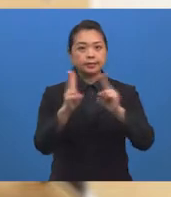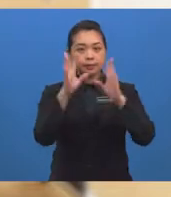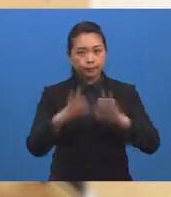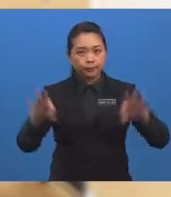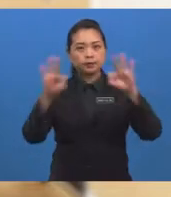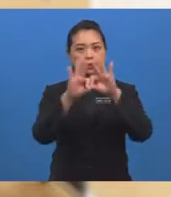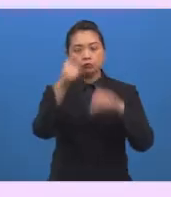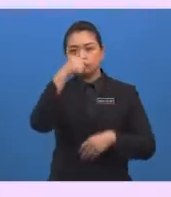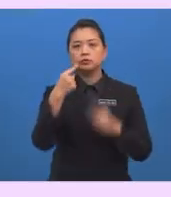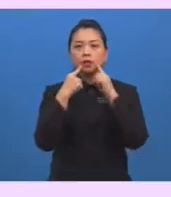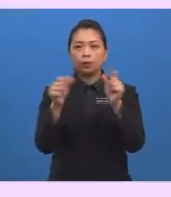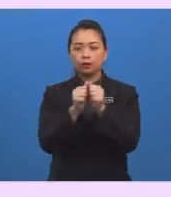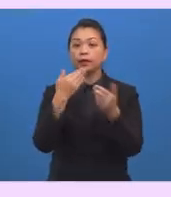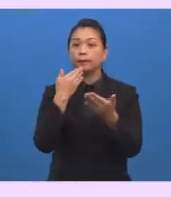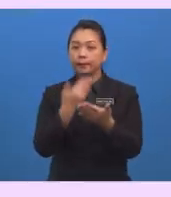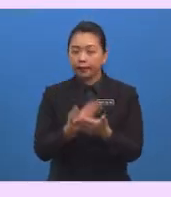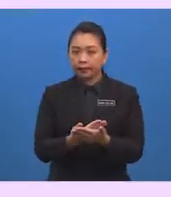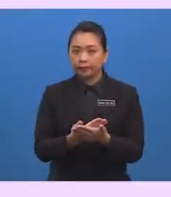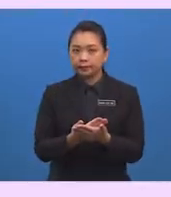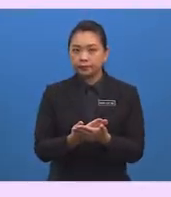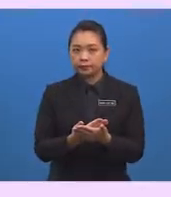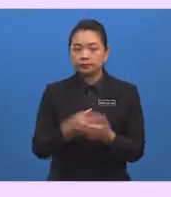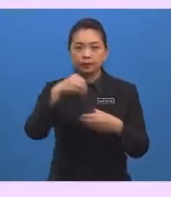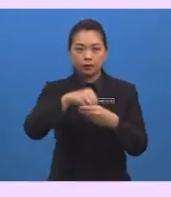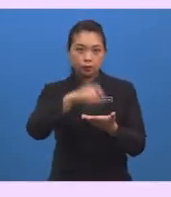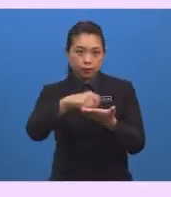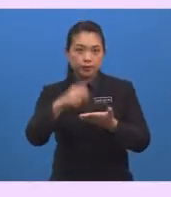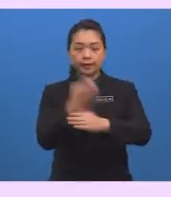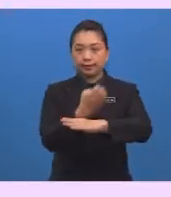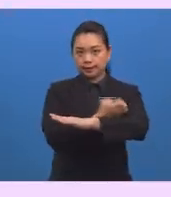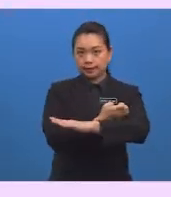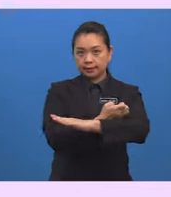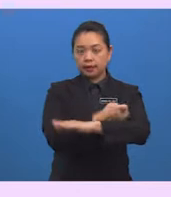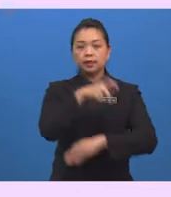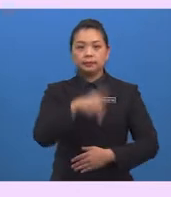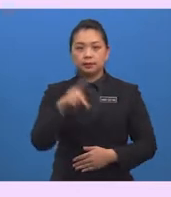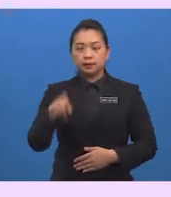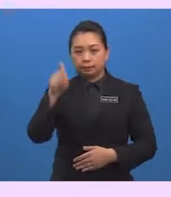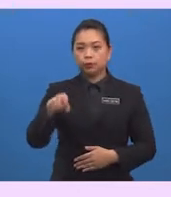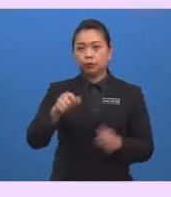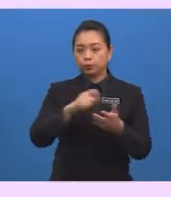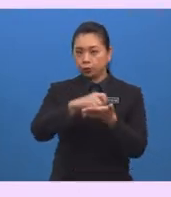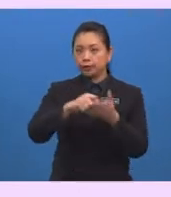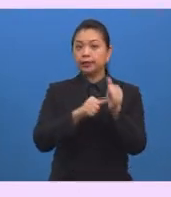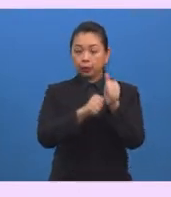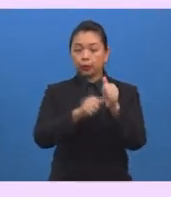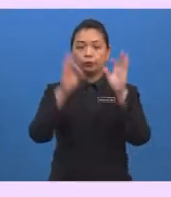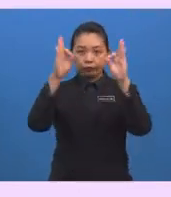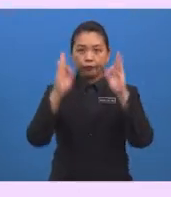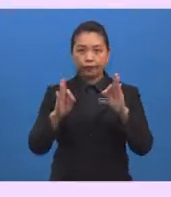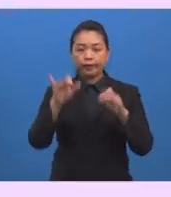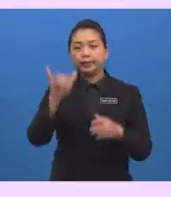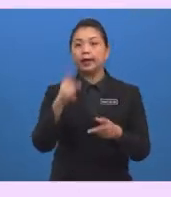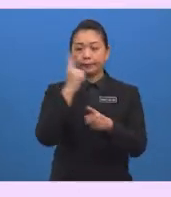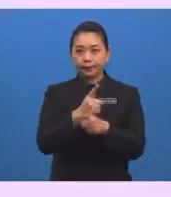dijawab dengan baik. Dalam penulisan sesebuah esei, pelajar perlu menulis mengikut format penulisan esei